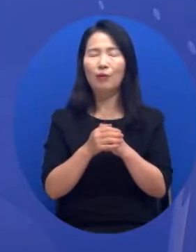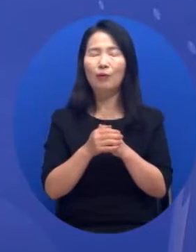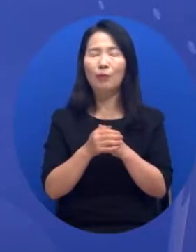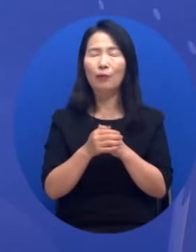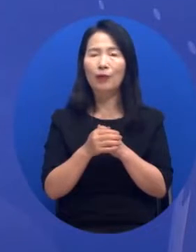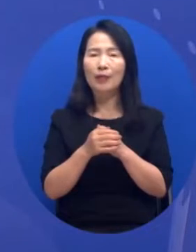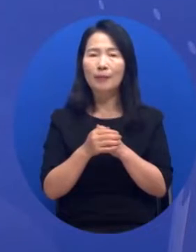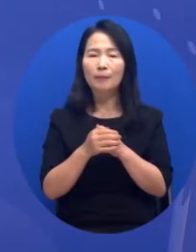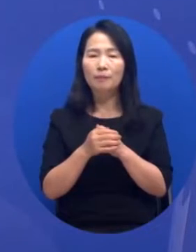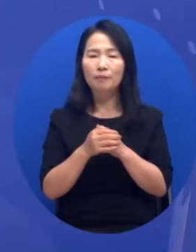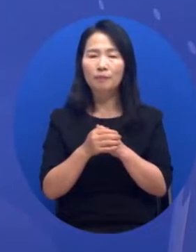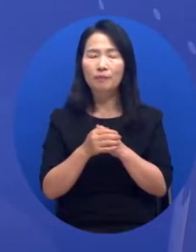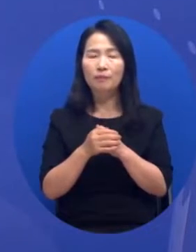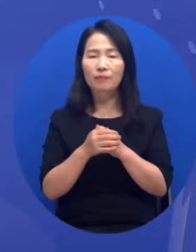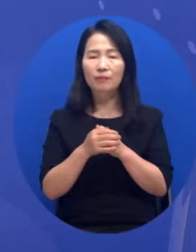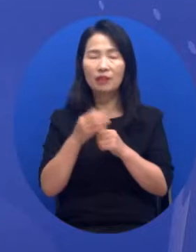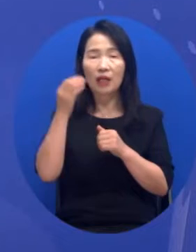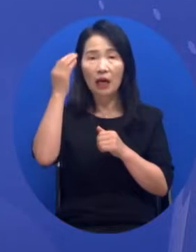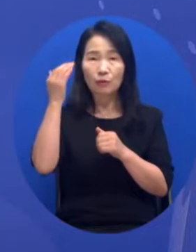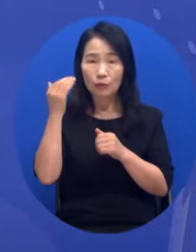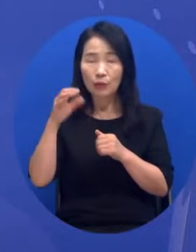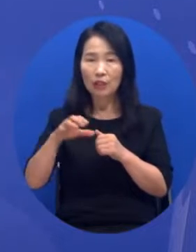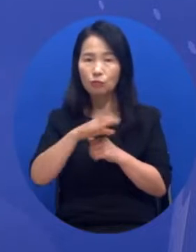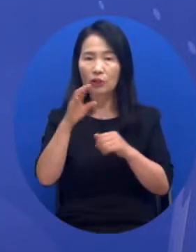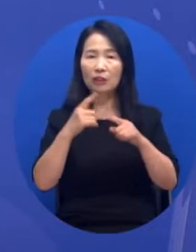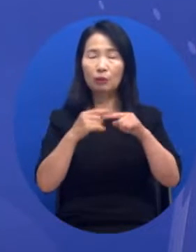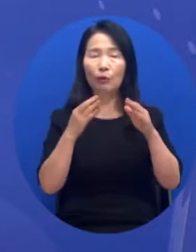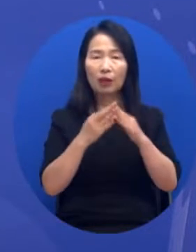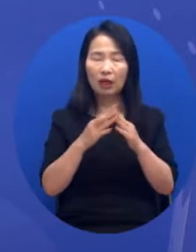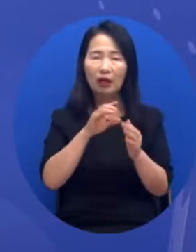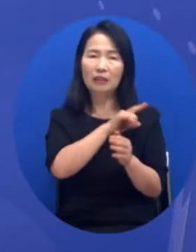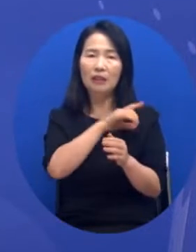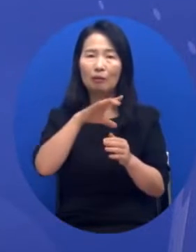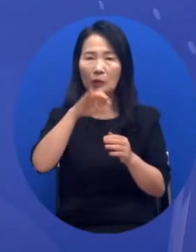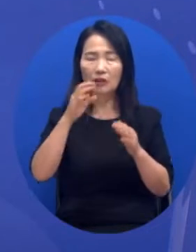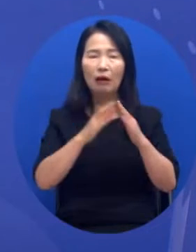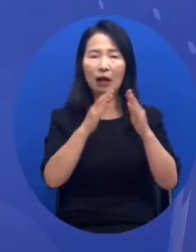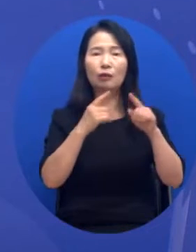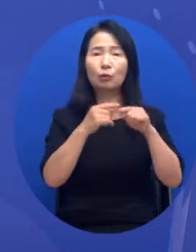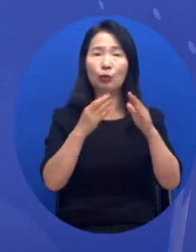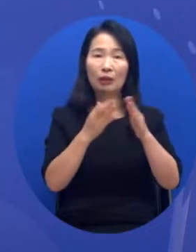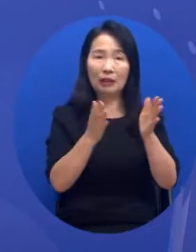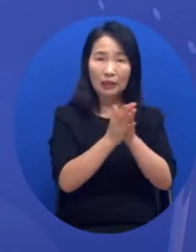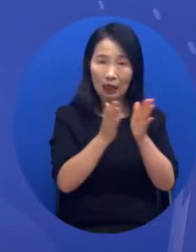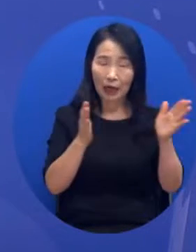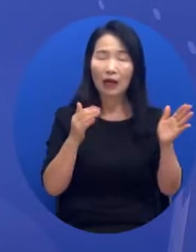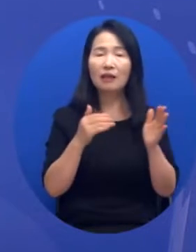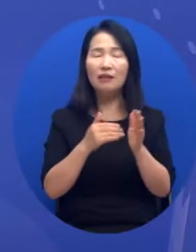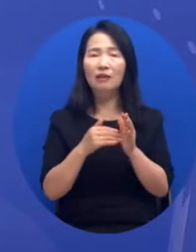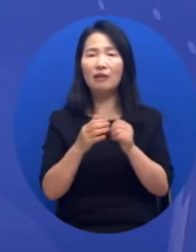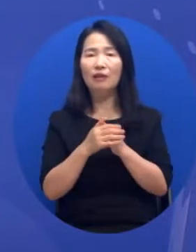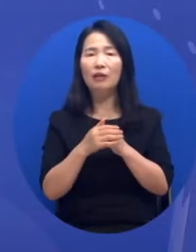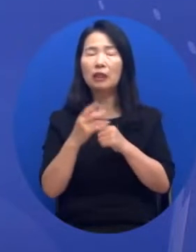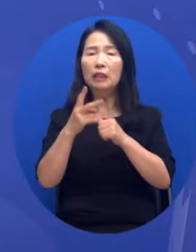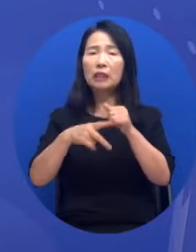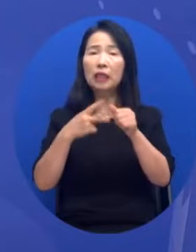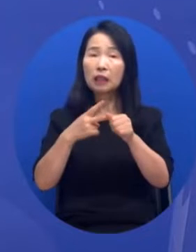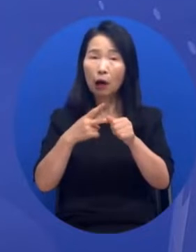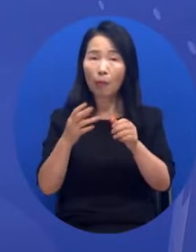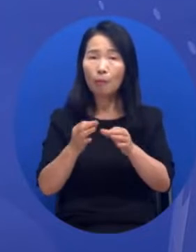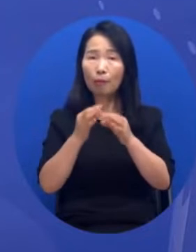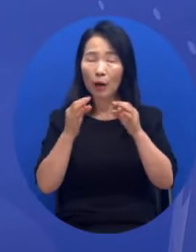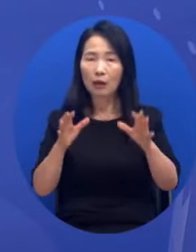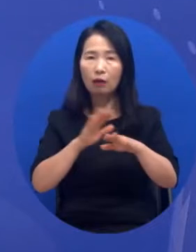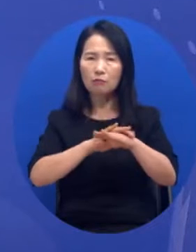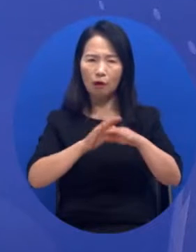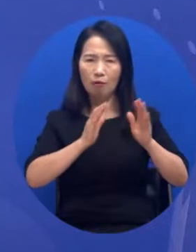저희 한국에서 저희 교회가 맨 처음에 그 가정교회를 시작했는데 2년 만에 하나님의 은혜로 잘